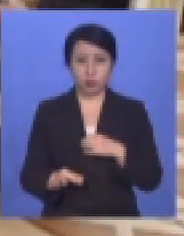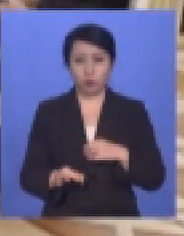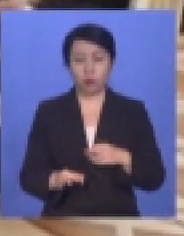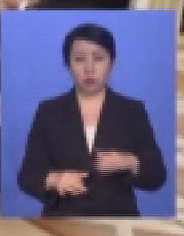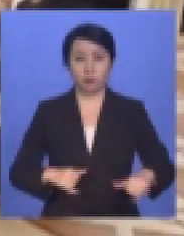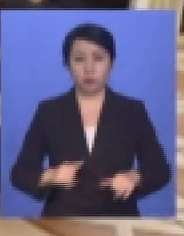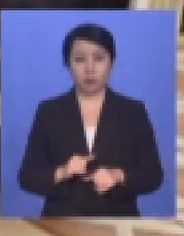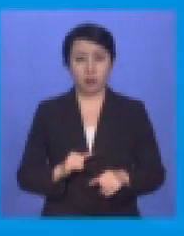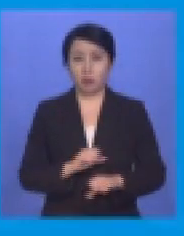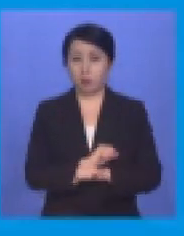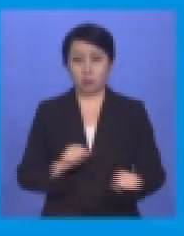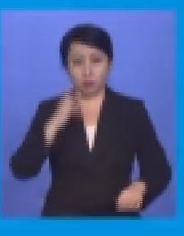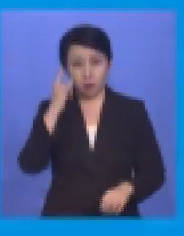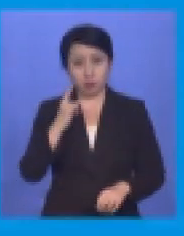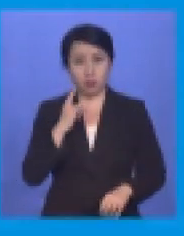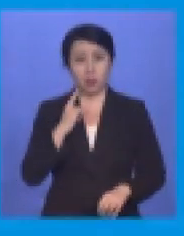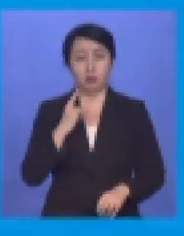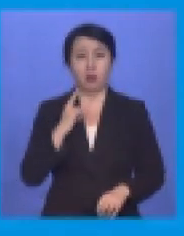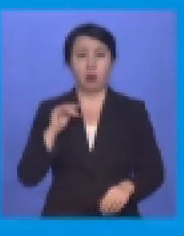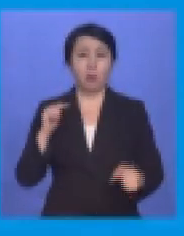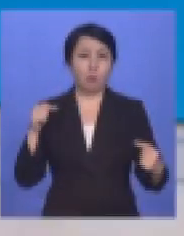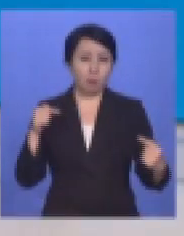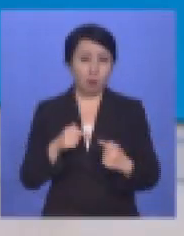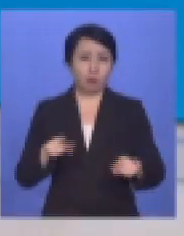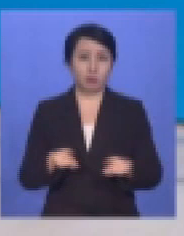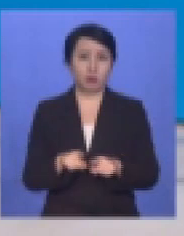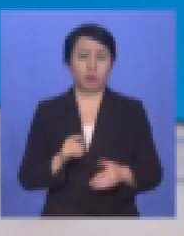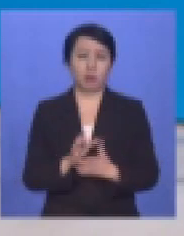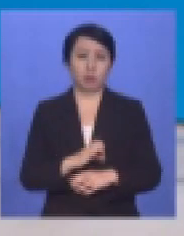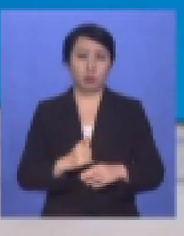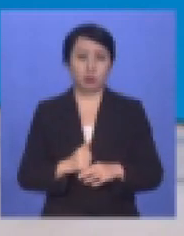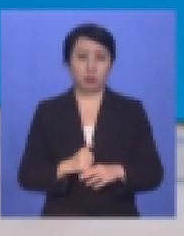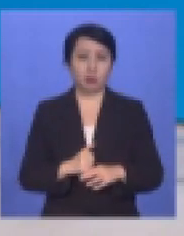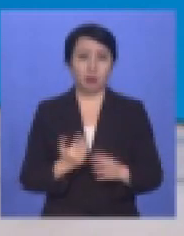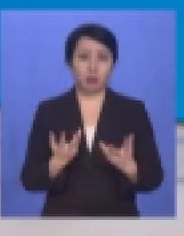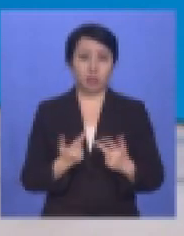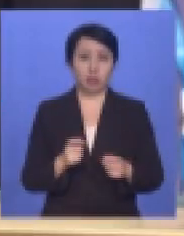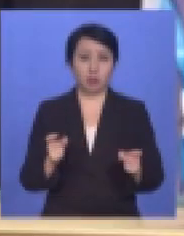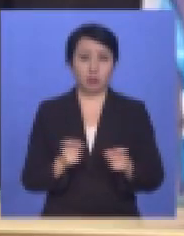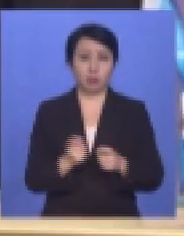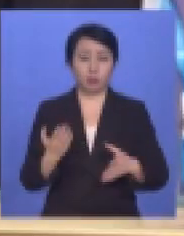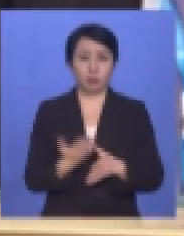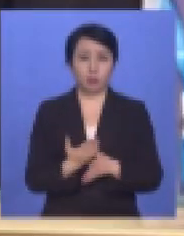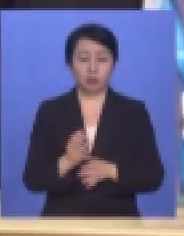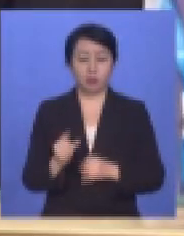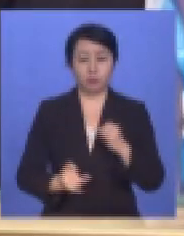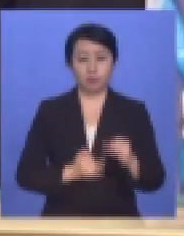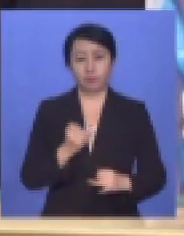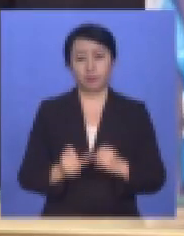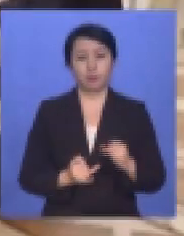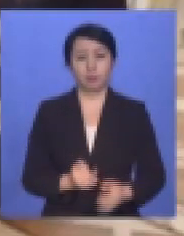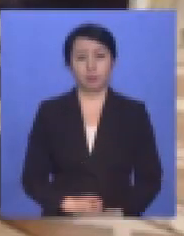актов неприемлемо Казахстан осуждает подобные методы президент призвал разрешать конфликты с помощью